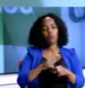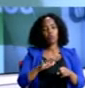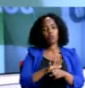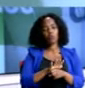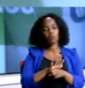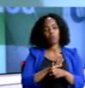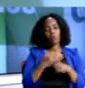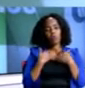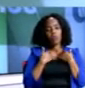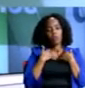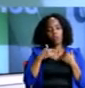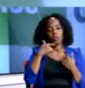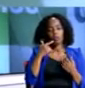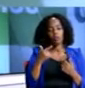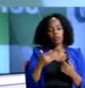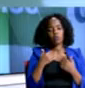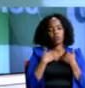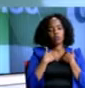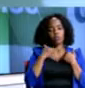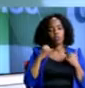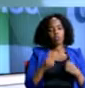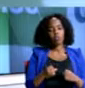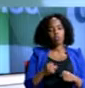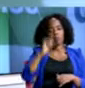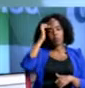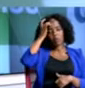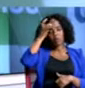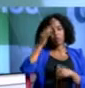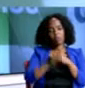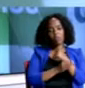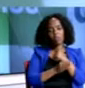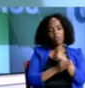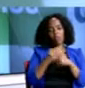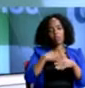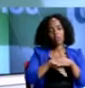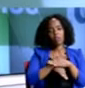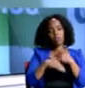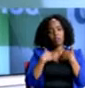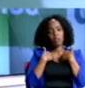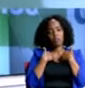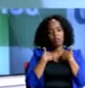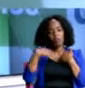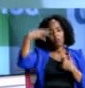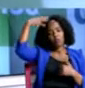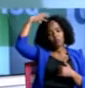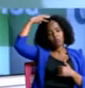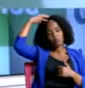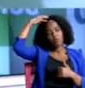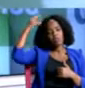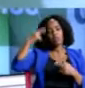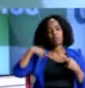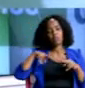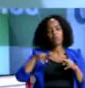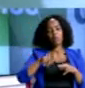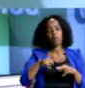walinga ajuru jachun ni dandama kanaf dibeen kun biikenna senegira senu sa motumma labse awasi